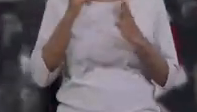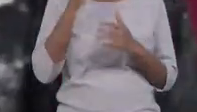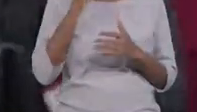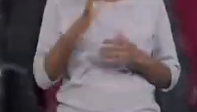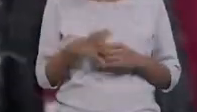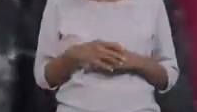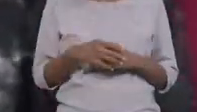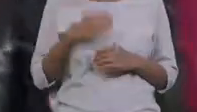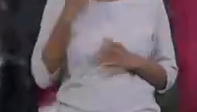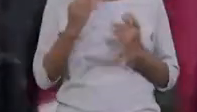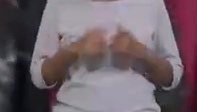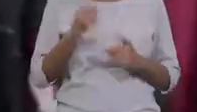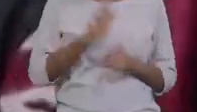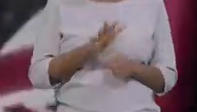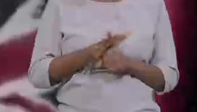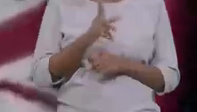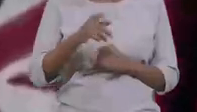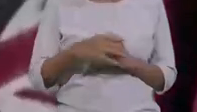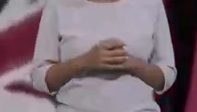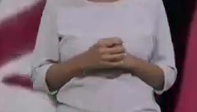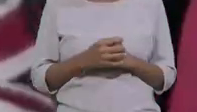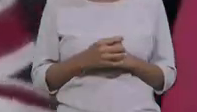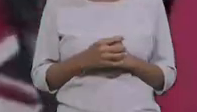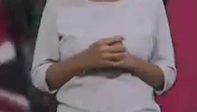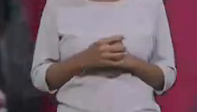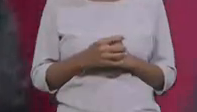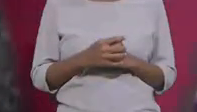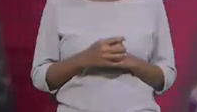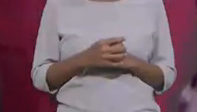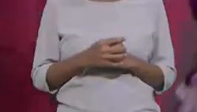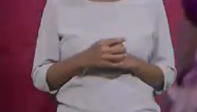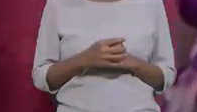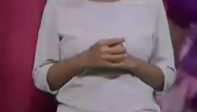entre les mains d'une femme qui veut t'opprimer.